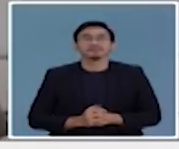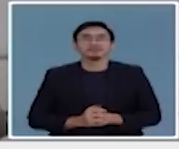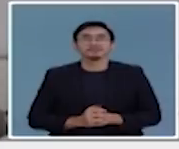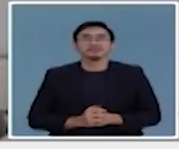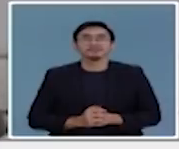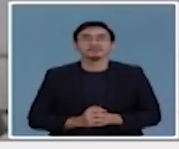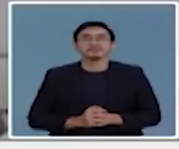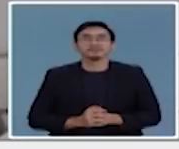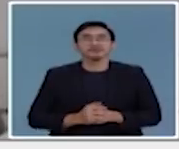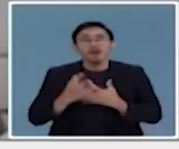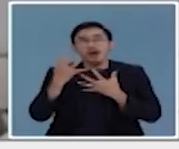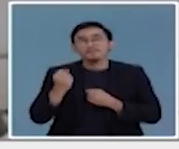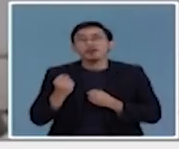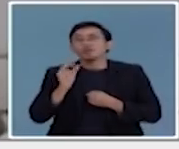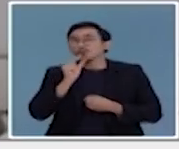biaya pendidikan